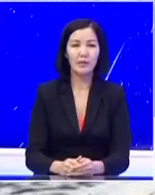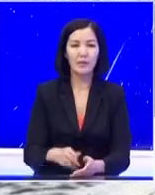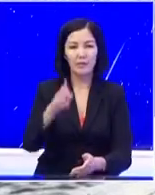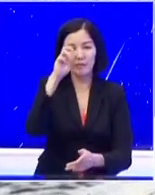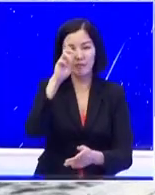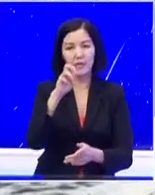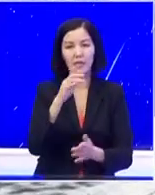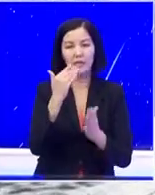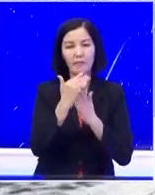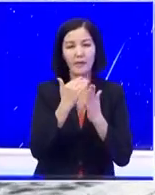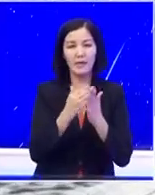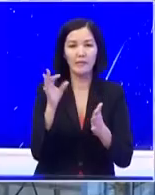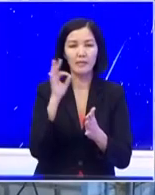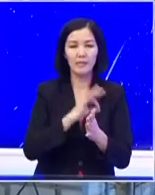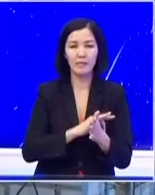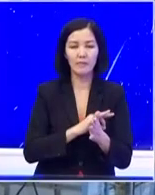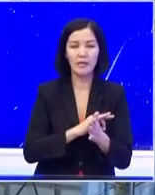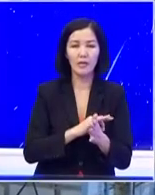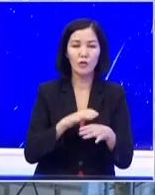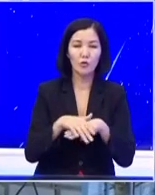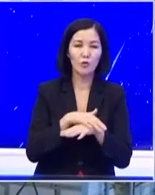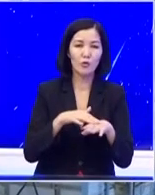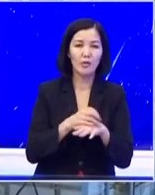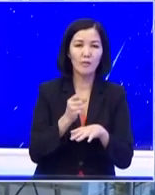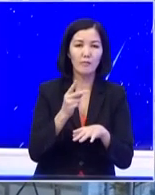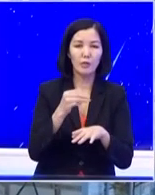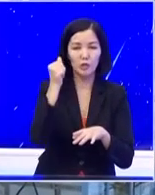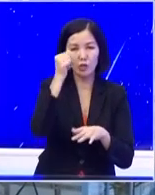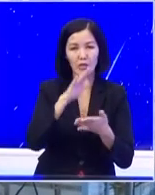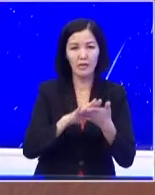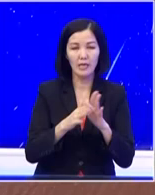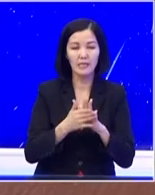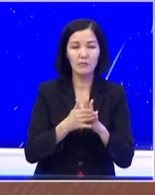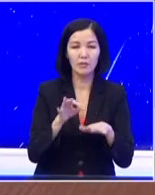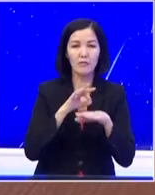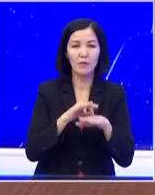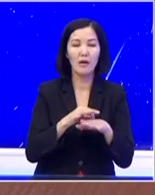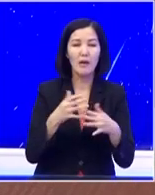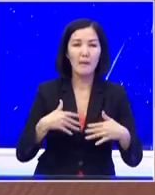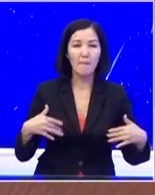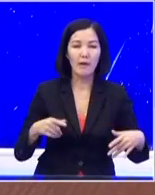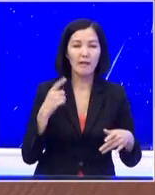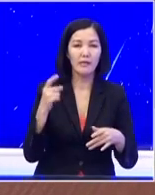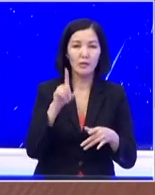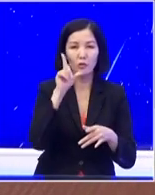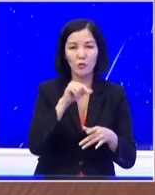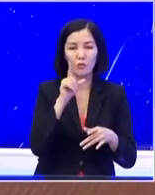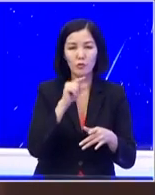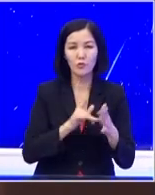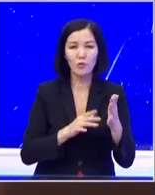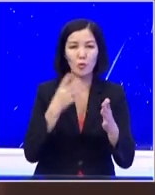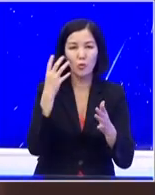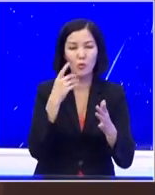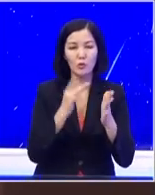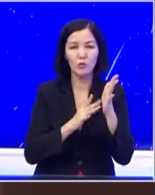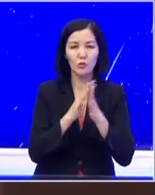Мемлекеттік бұл бағдарламаның тиімділігі сол, тұрғындар бірнеше жылға келісім шарт бойынша мал шаруашылығы, құс көгөніс өсіруменен